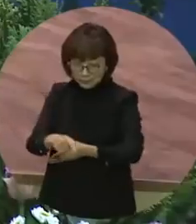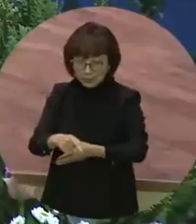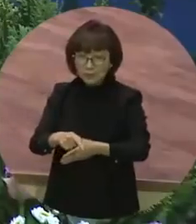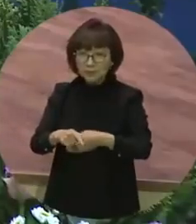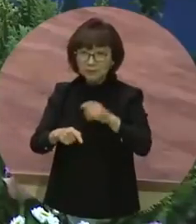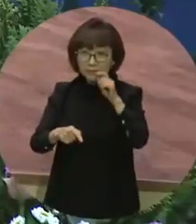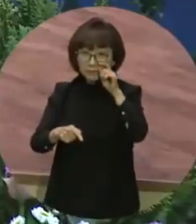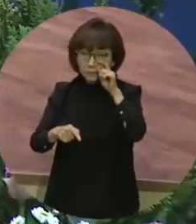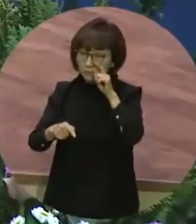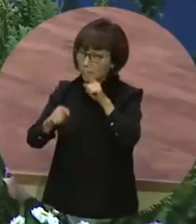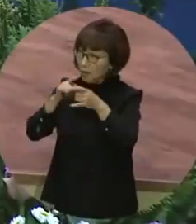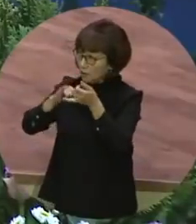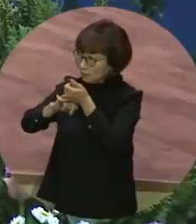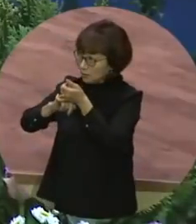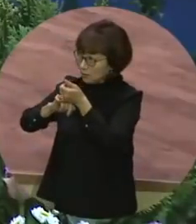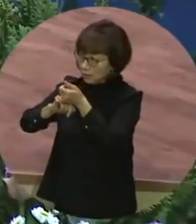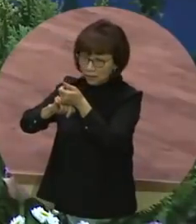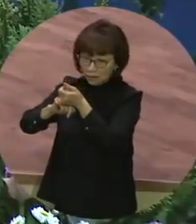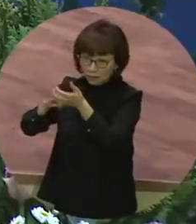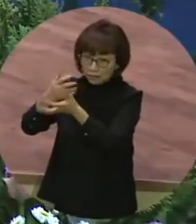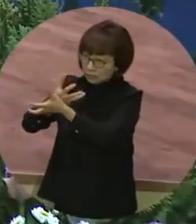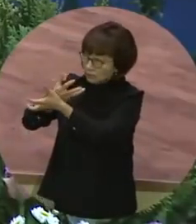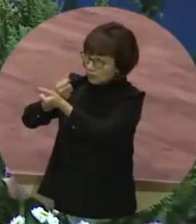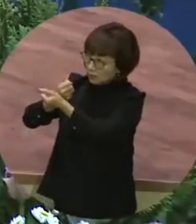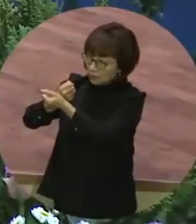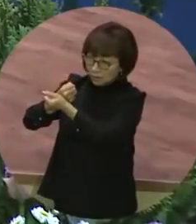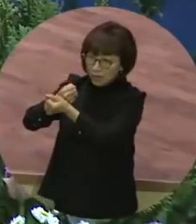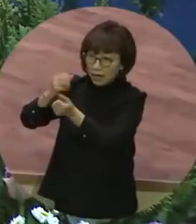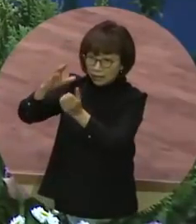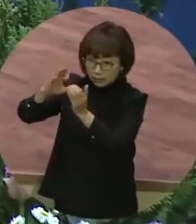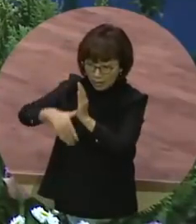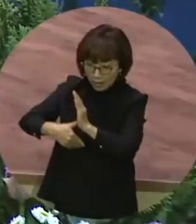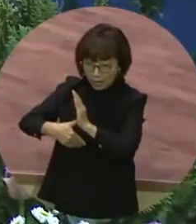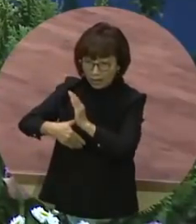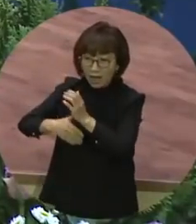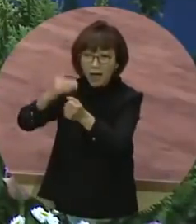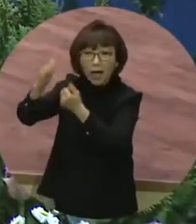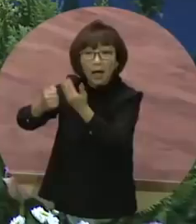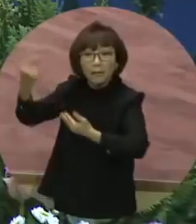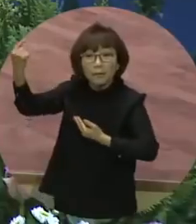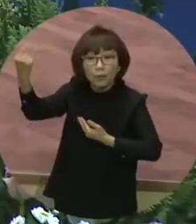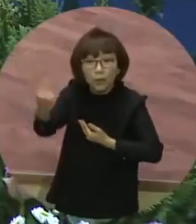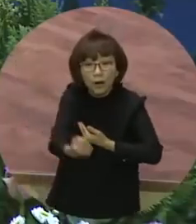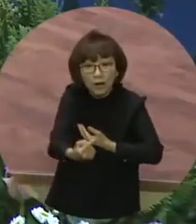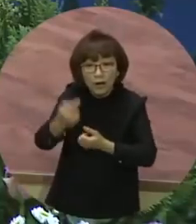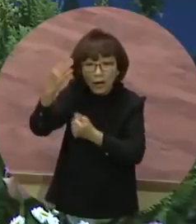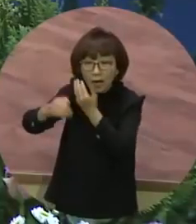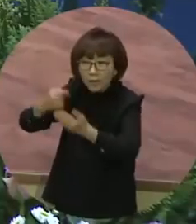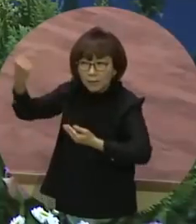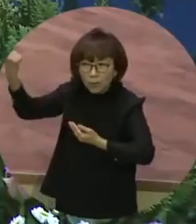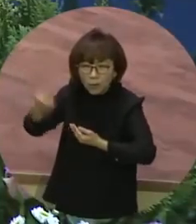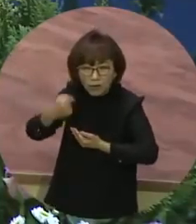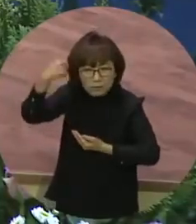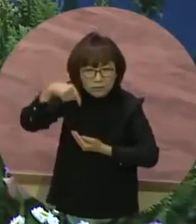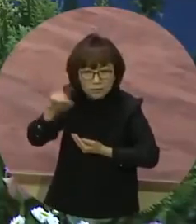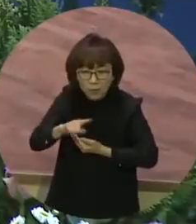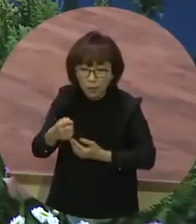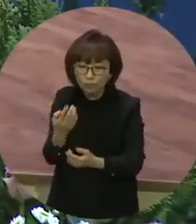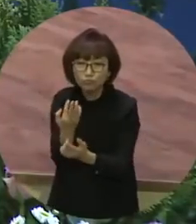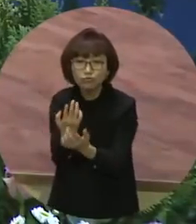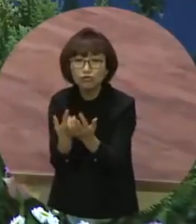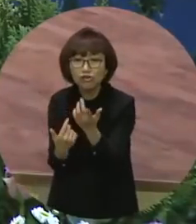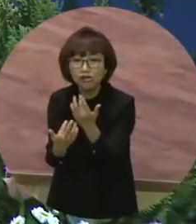쪼갠 고기 사이로 지나간 것이 아니라 하나님의 임재를 느끼게 하는 이 횃불, 횃불이